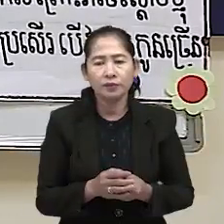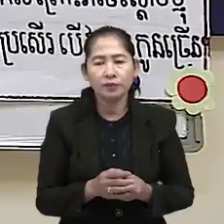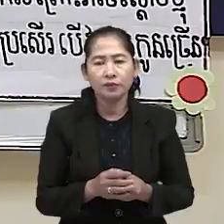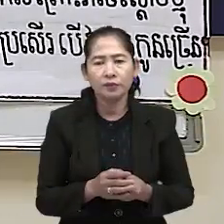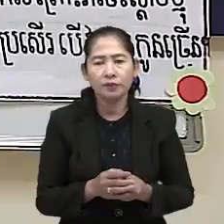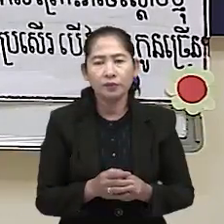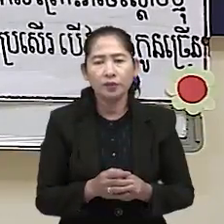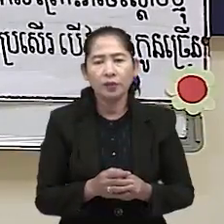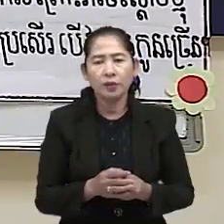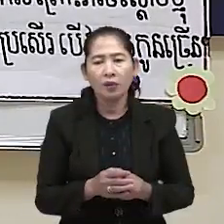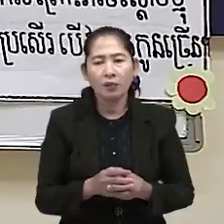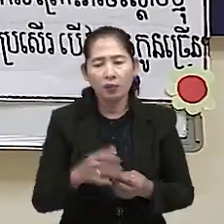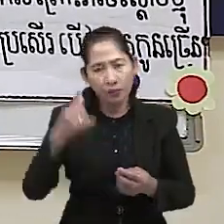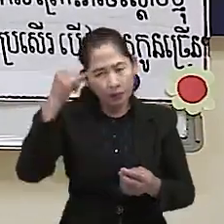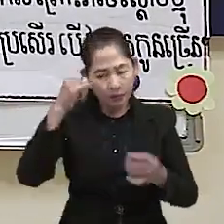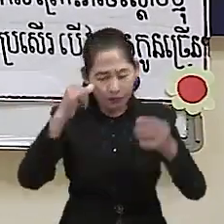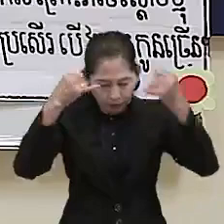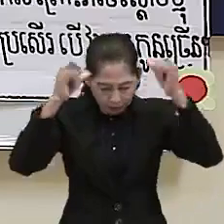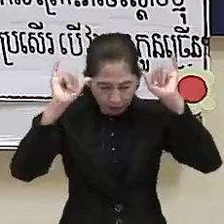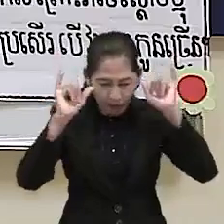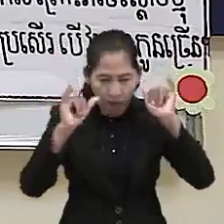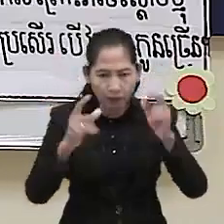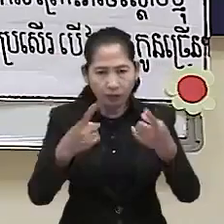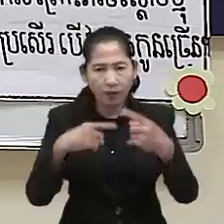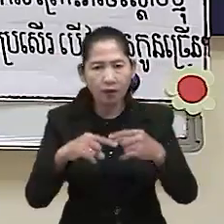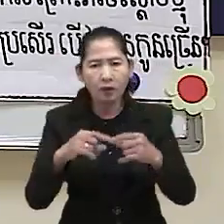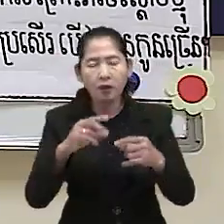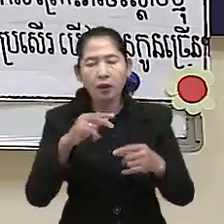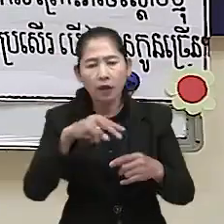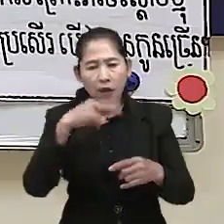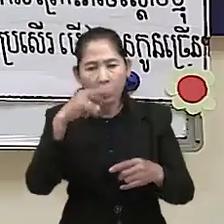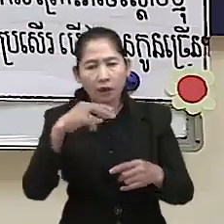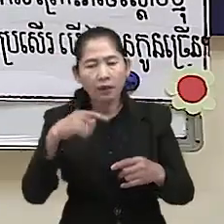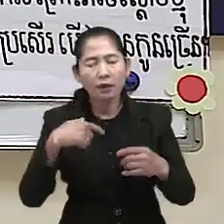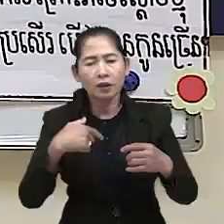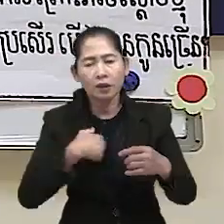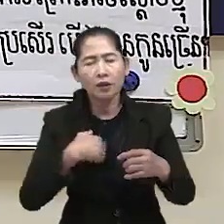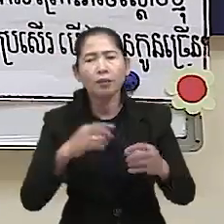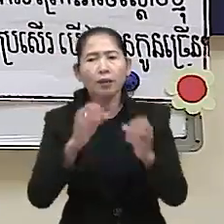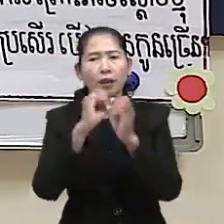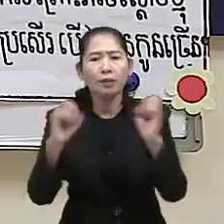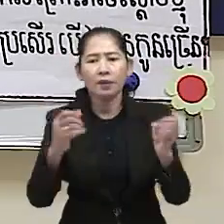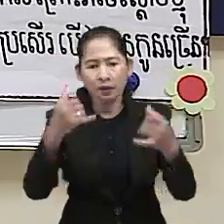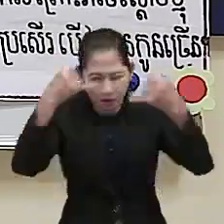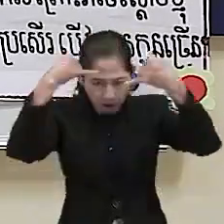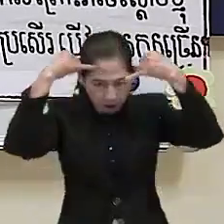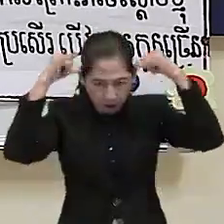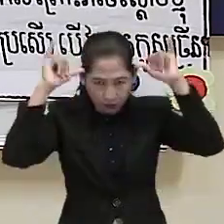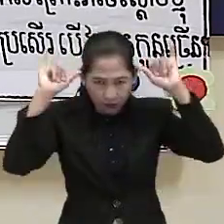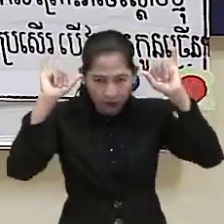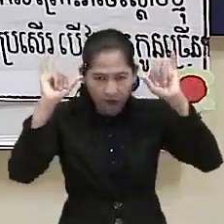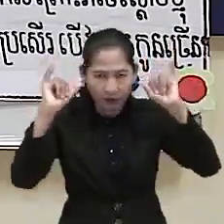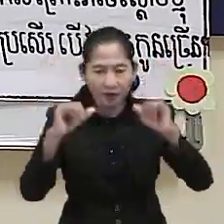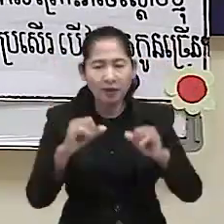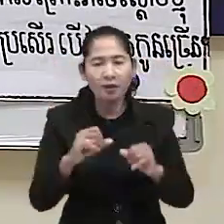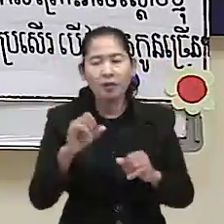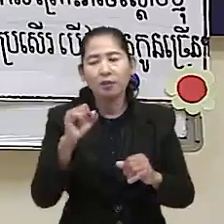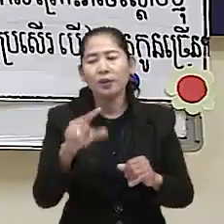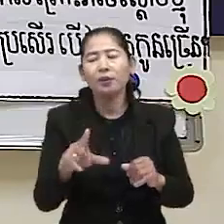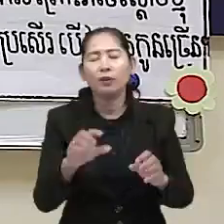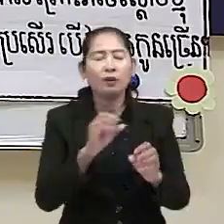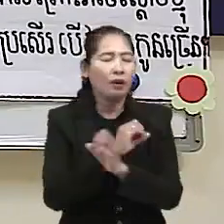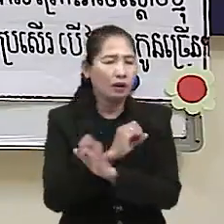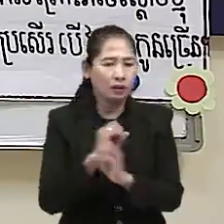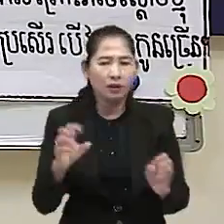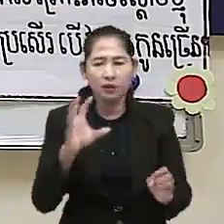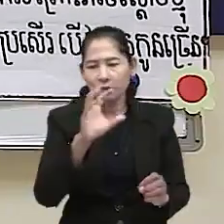ប្រយ័ត្នដល់ពេលដាក់ថាសត្វគោសិបដាក់មកវិញថាស្ដីអធិប្បាយខ្ញុំគ្មានសត្វគោទេអ្នកគ្រូចាអញ្ចឹងគ្រូឲ្យបន្ទុកប៉ុន្មានកូនអត់បានបន្ទុកទេ